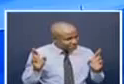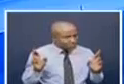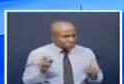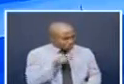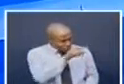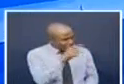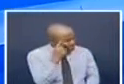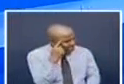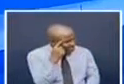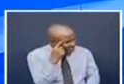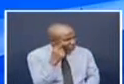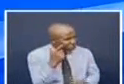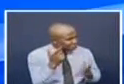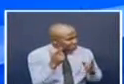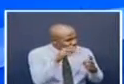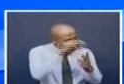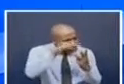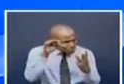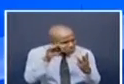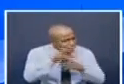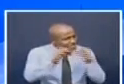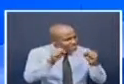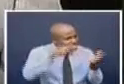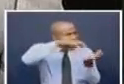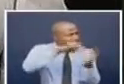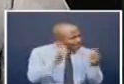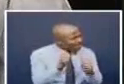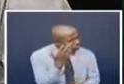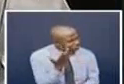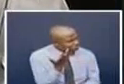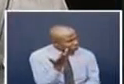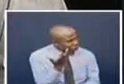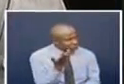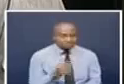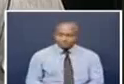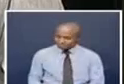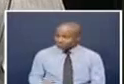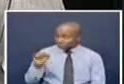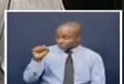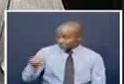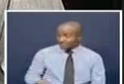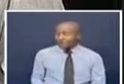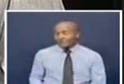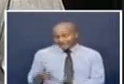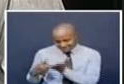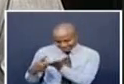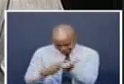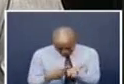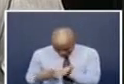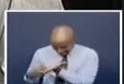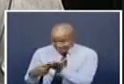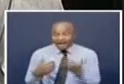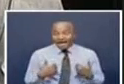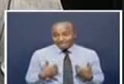unadhani kuna kitendawili katika kumpata mgombea? Nafikiri mazungumzo yanaendelea. Nafikiri